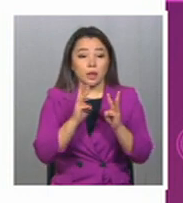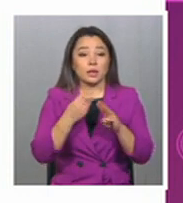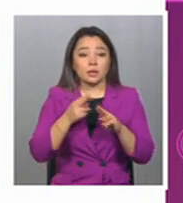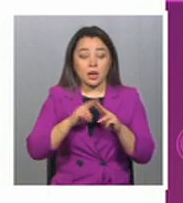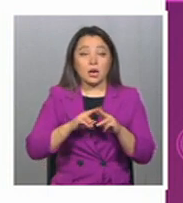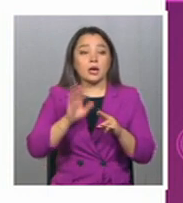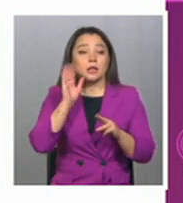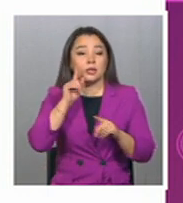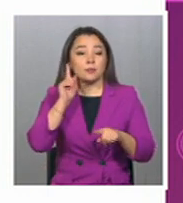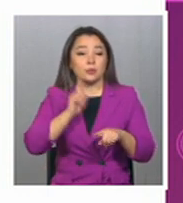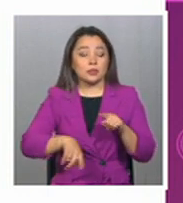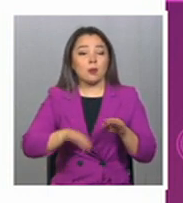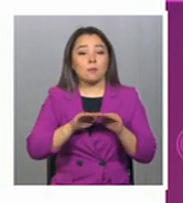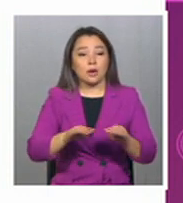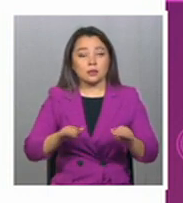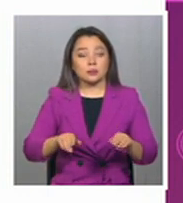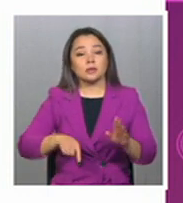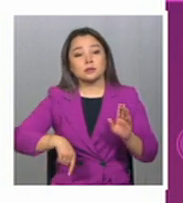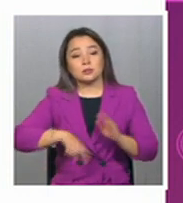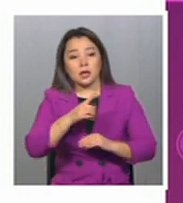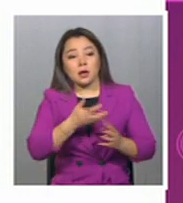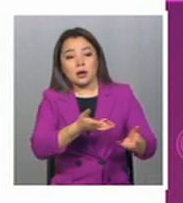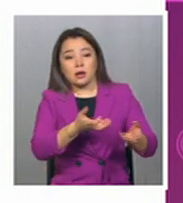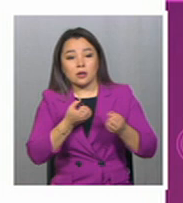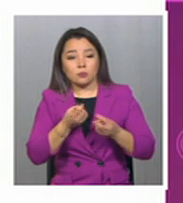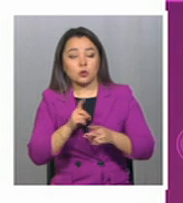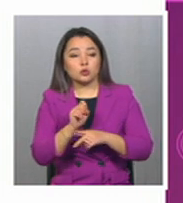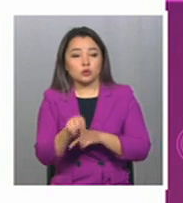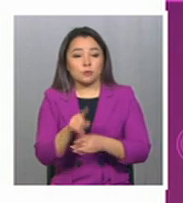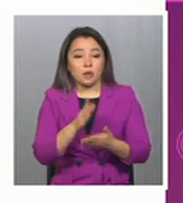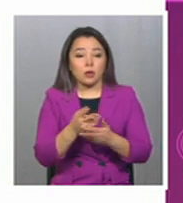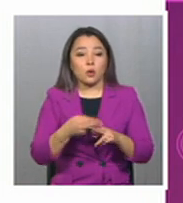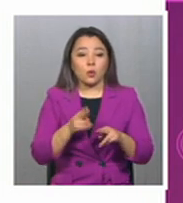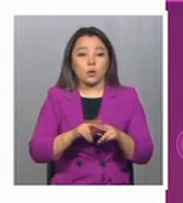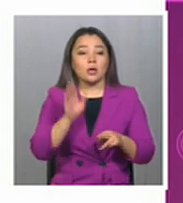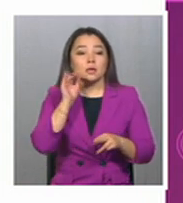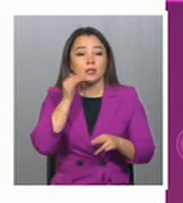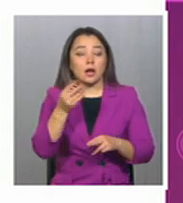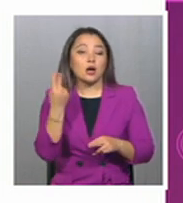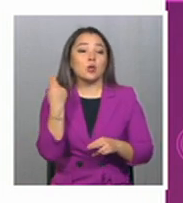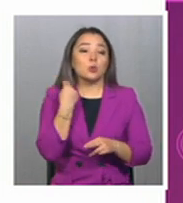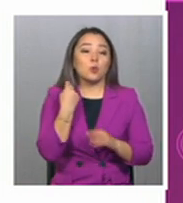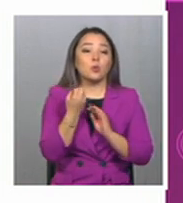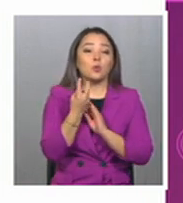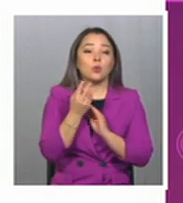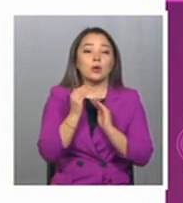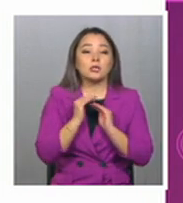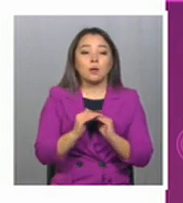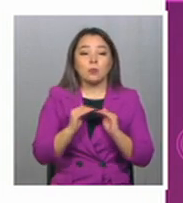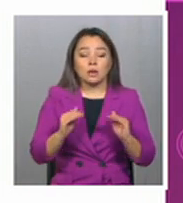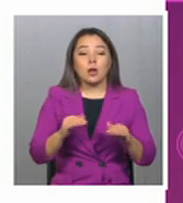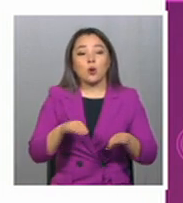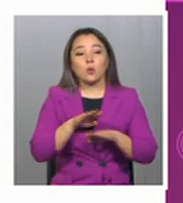итті балаларды алып шығуға жұмсайды. Осындай бір ит Лондонда 12 баланы